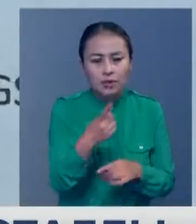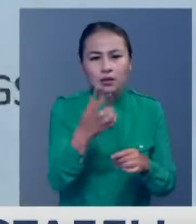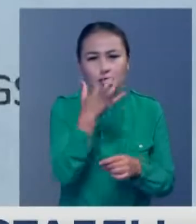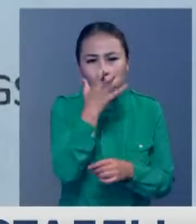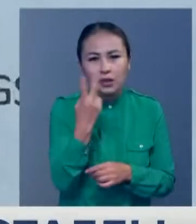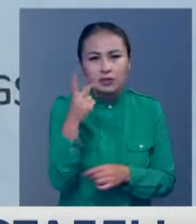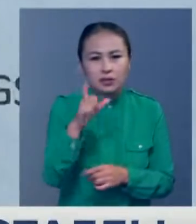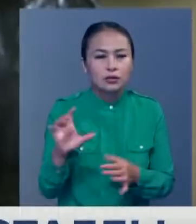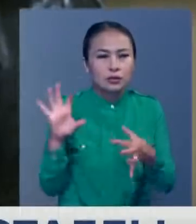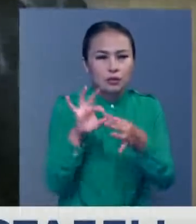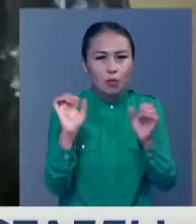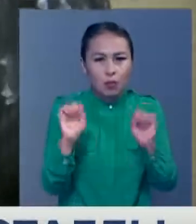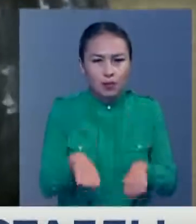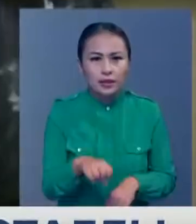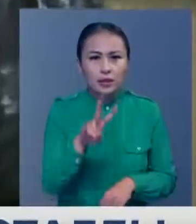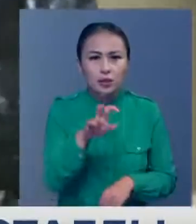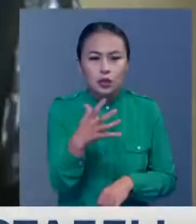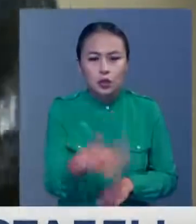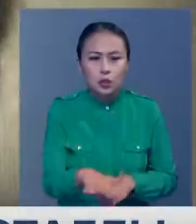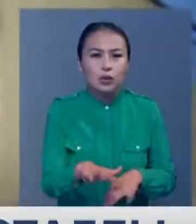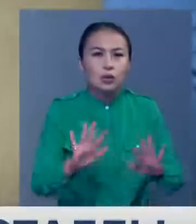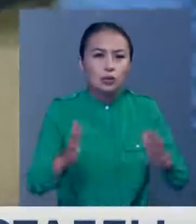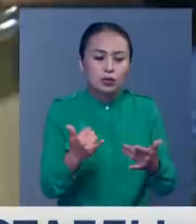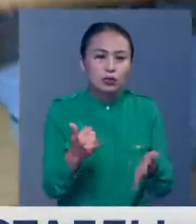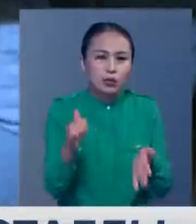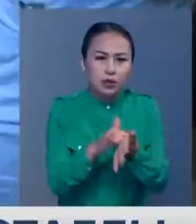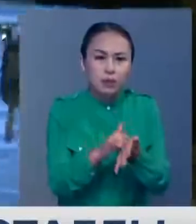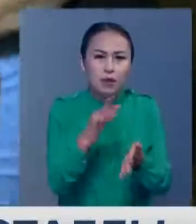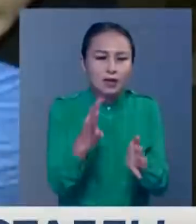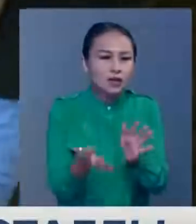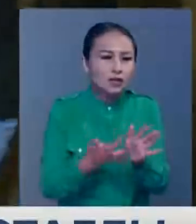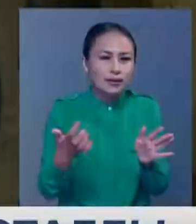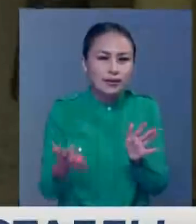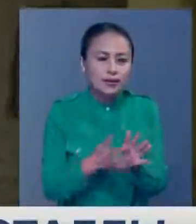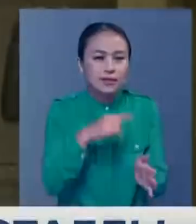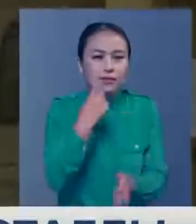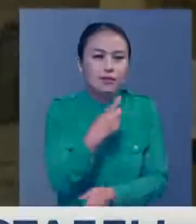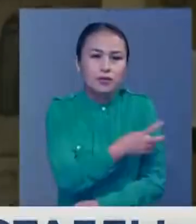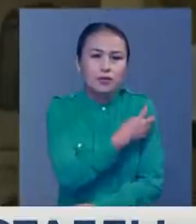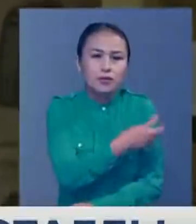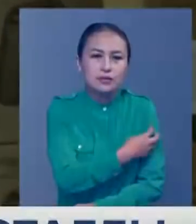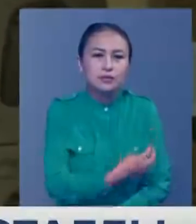аймақтағы стационарларда 250-ге жуық осындай құрылғы орнатылған, бірақ бұл жеткіліксіз дейді дәрігерлер.